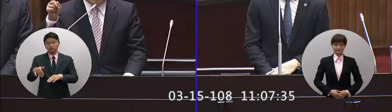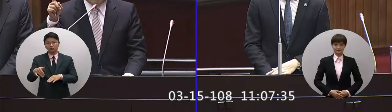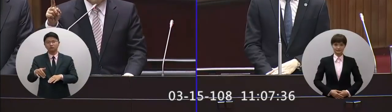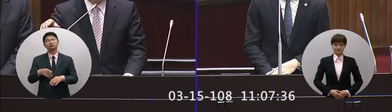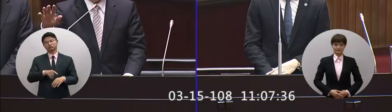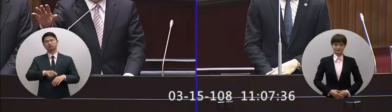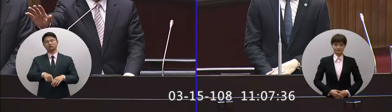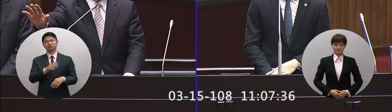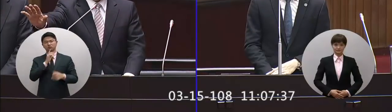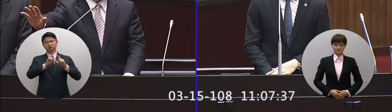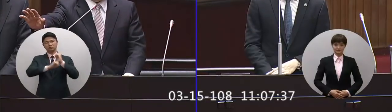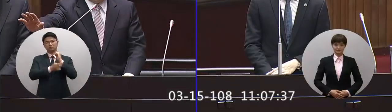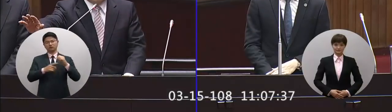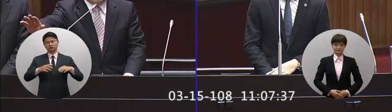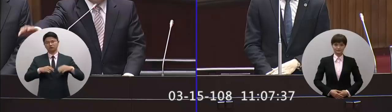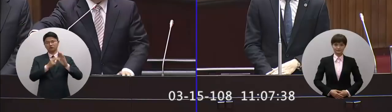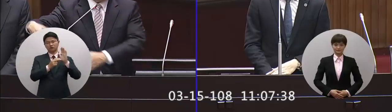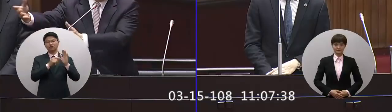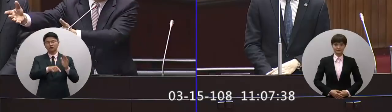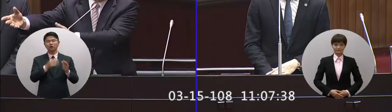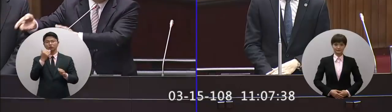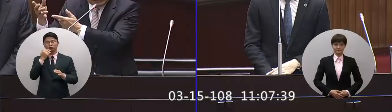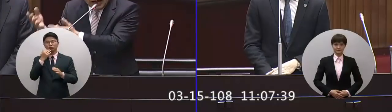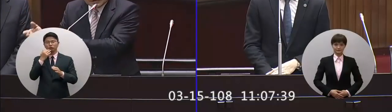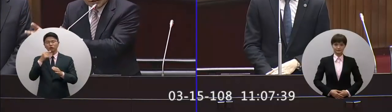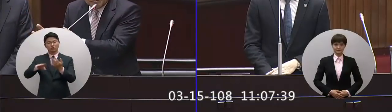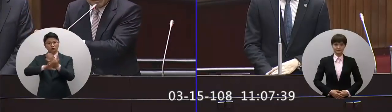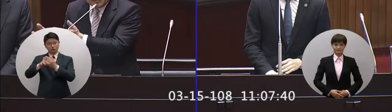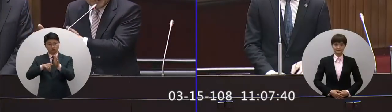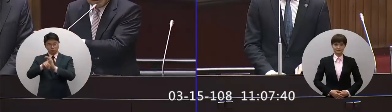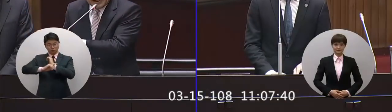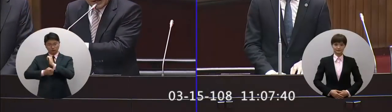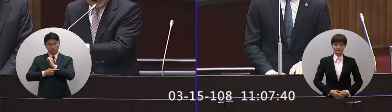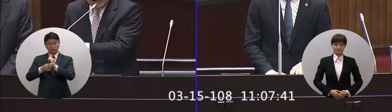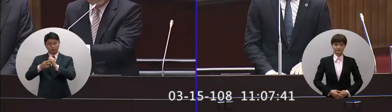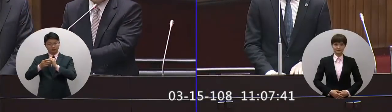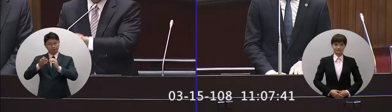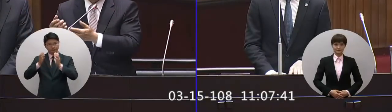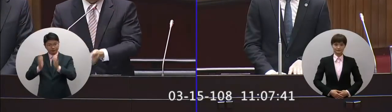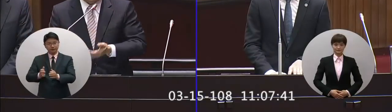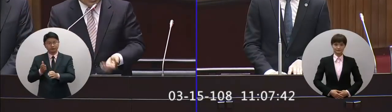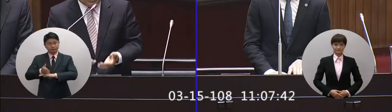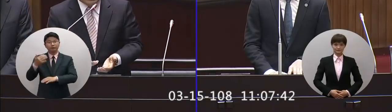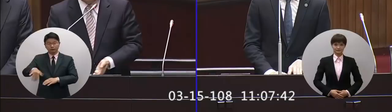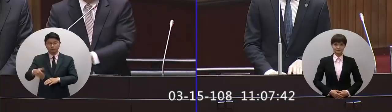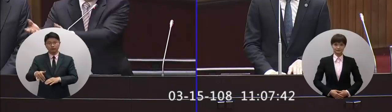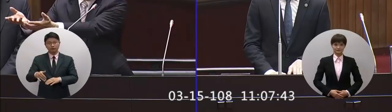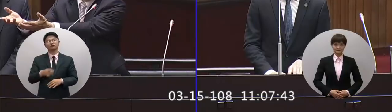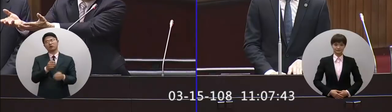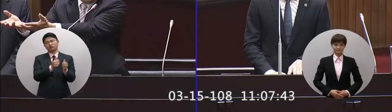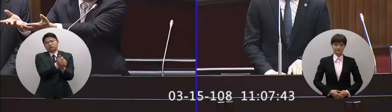解释就讲，那无要立法通过。那么同性性别的两个人，伊就可